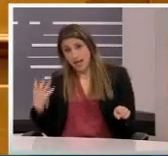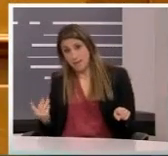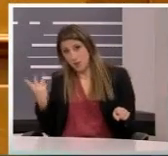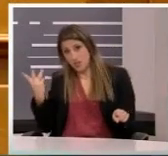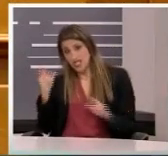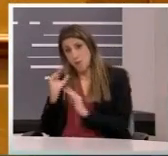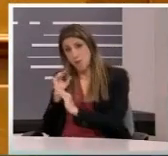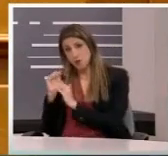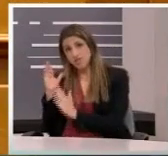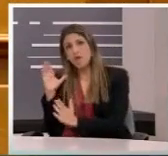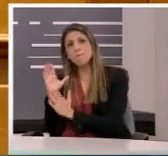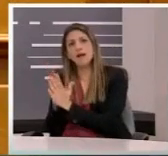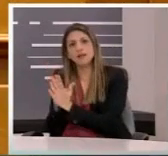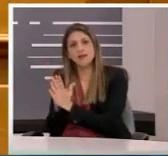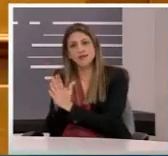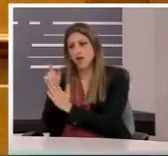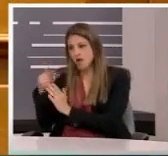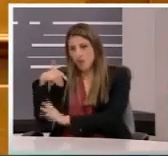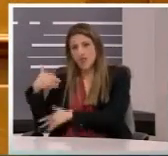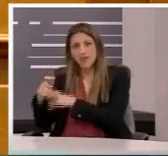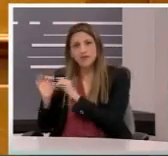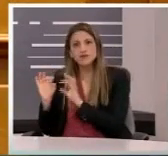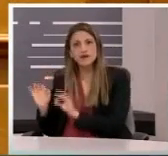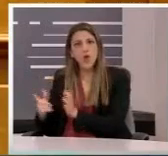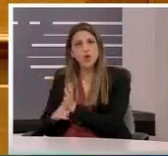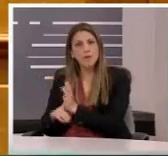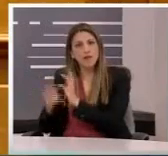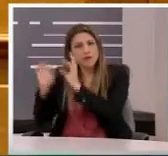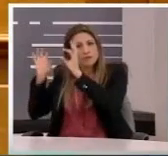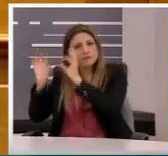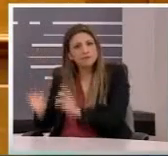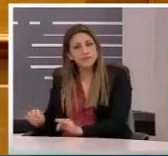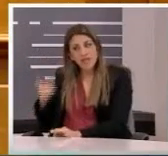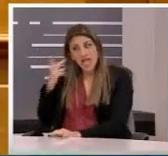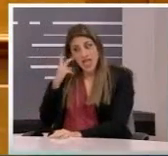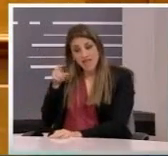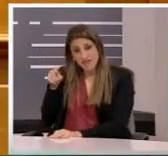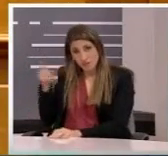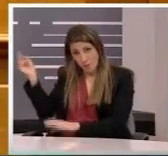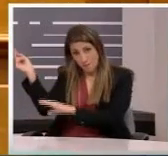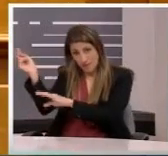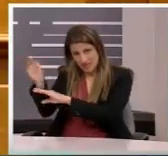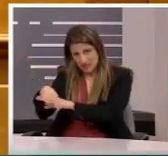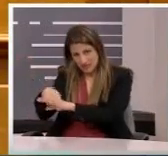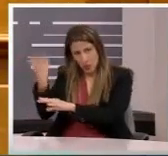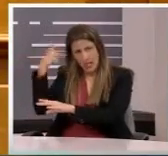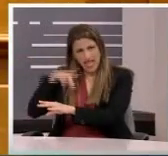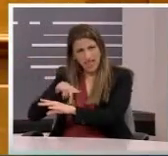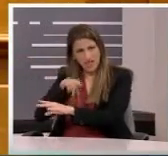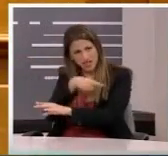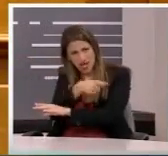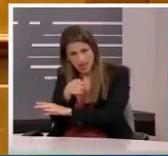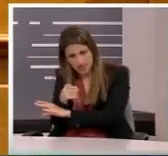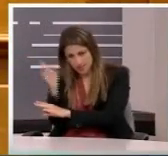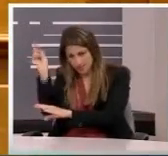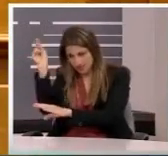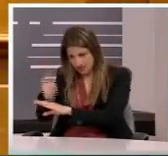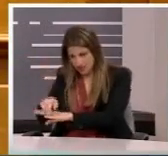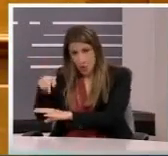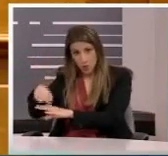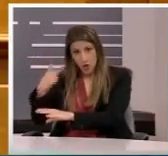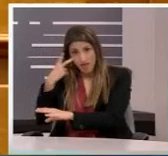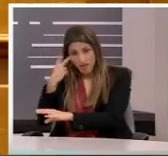δημιουργήσατε, εσείς ψηφίσατε και τώρα που είδατε ότι λειτουργεί εναντίον σας, τον λιδωρείτε, τον υπονομεύετε